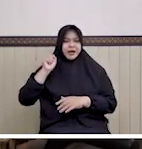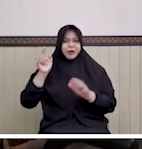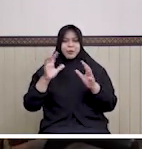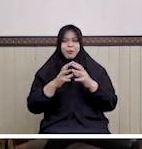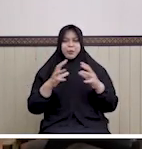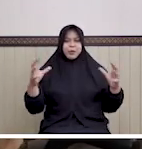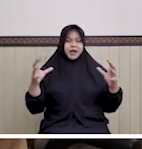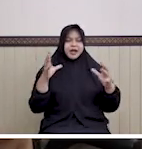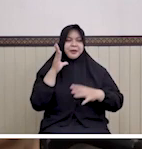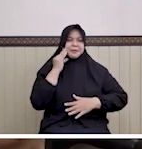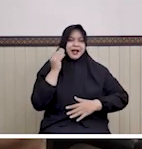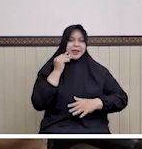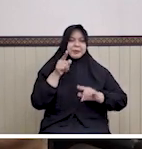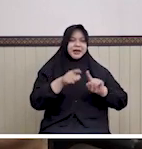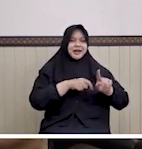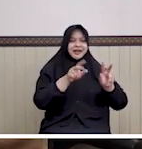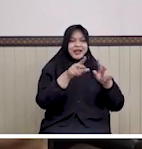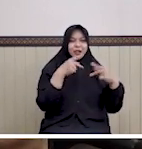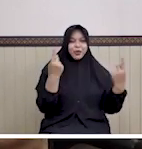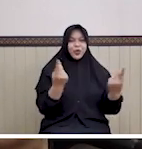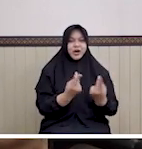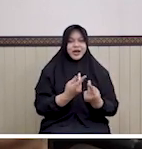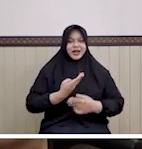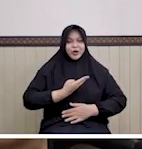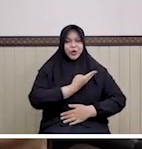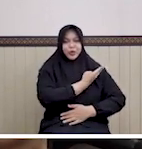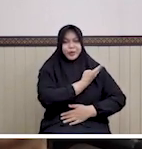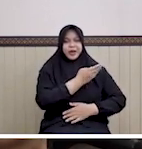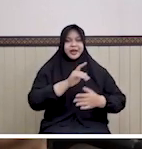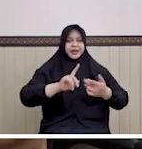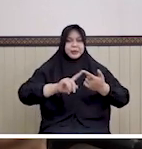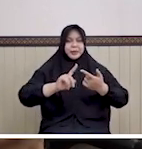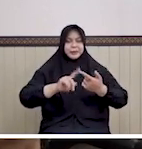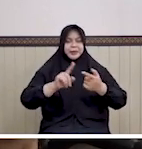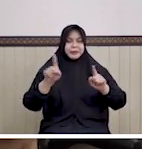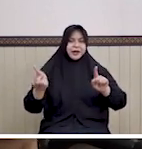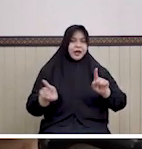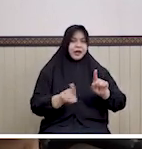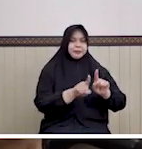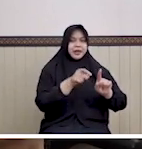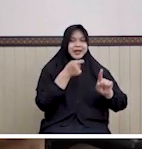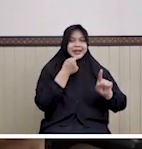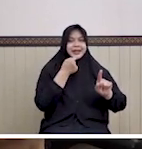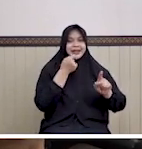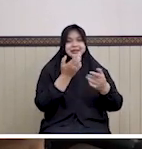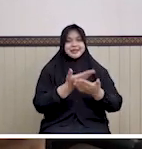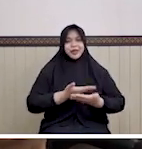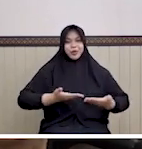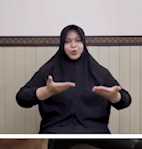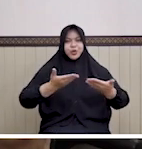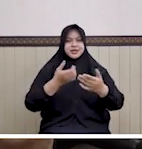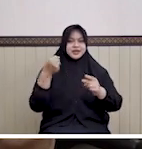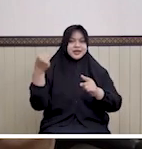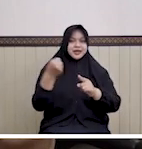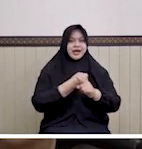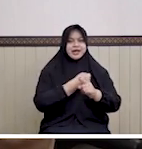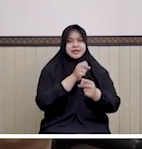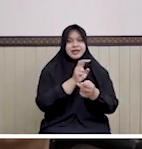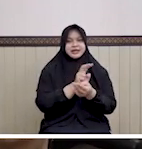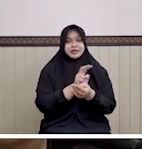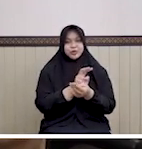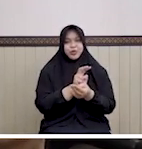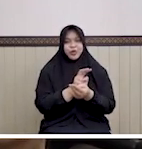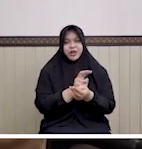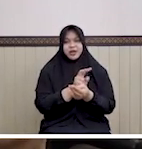pengalaman dari baik keluarga penyintas maupun teman-teman pendamping mengenai situasi kekerasan seksual